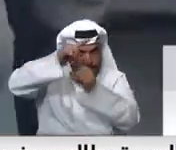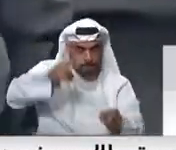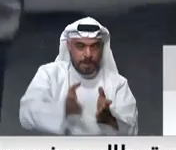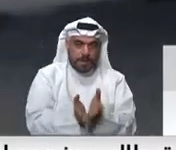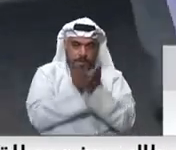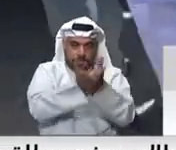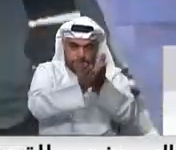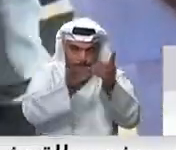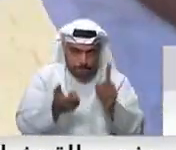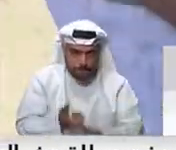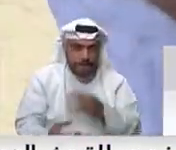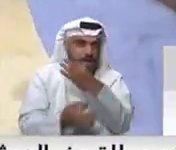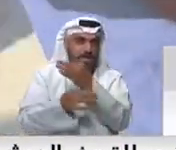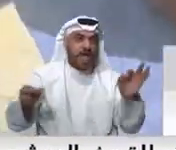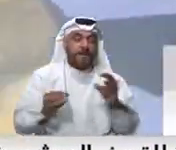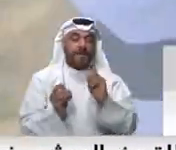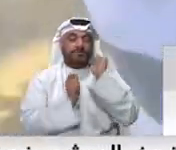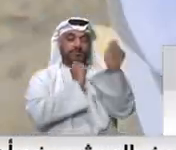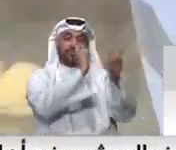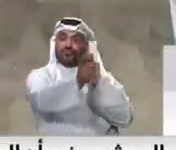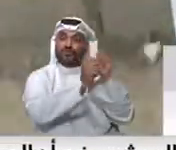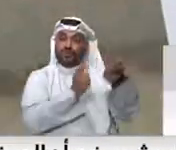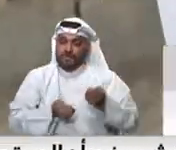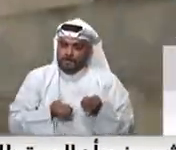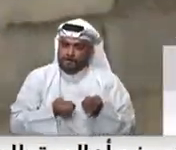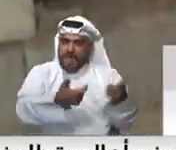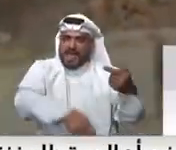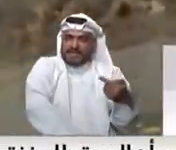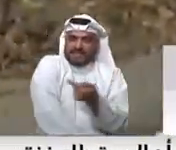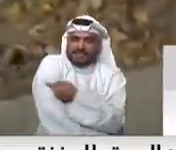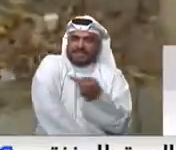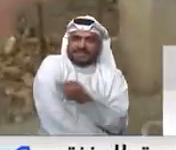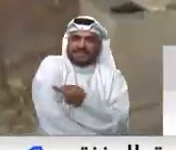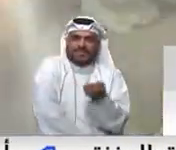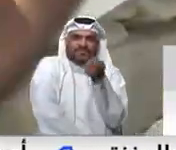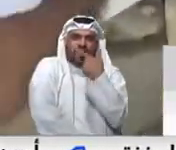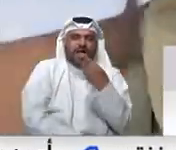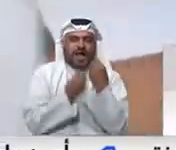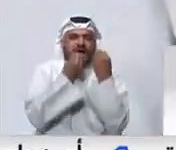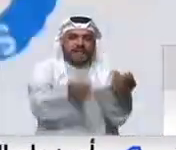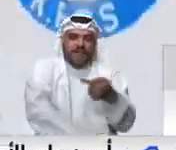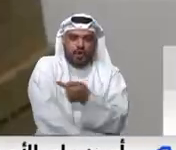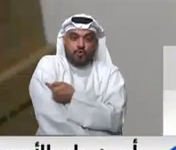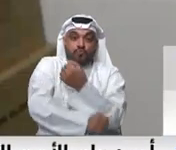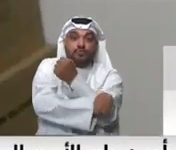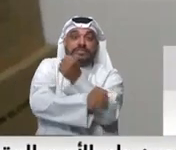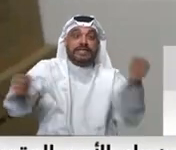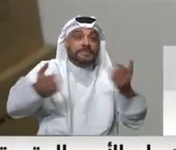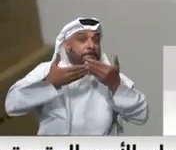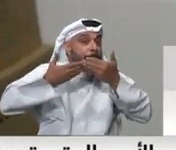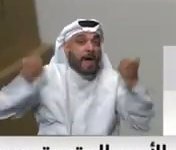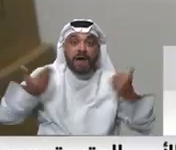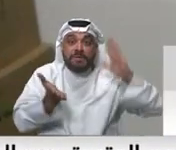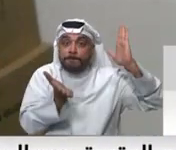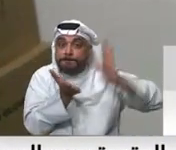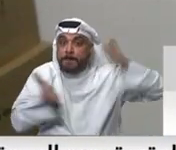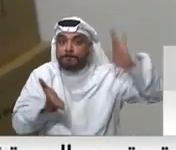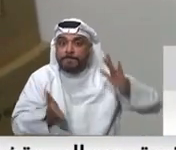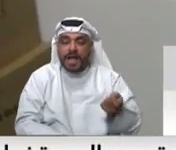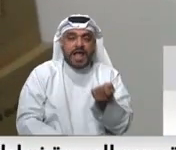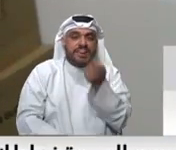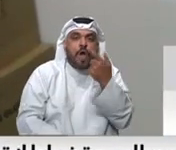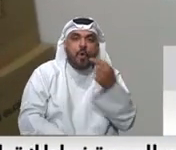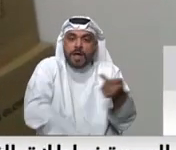شراء الدفعة الثانية من المعدات الطبية للمستشفيات التي تعاني من نقص حاد في الأدوية